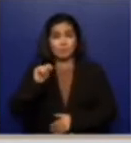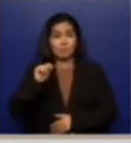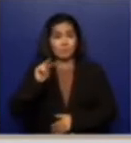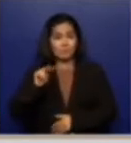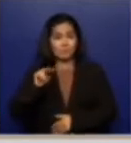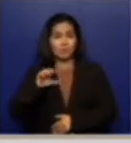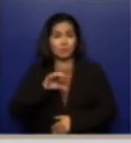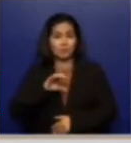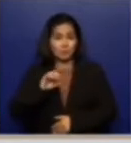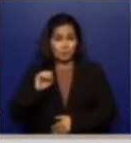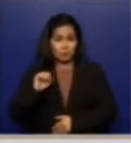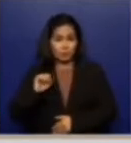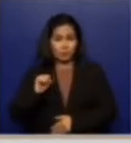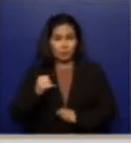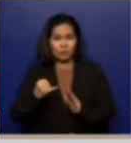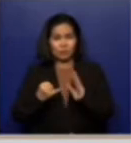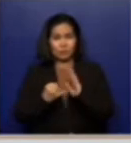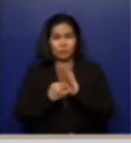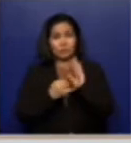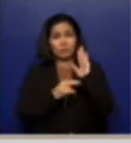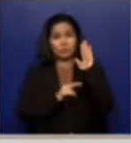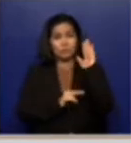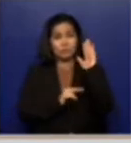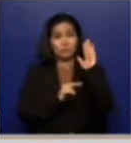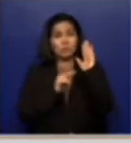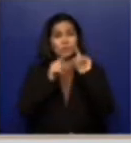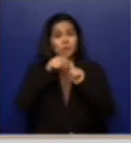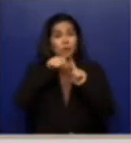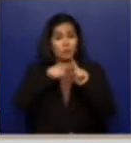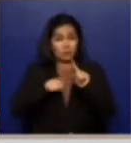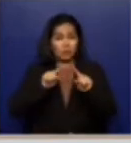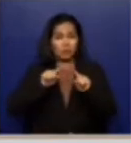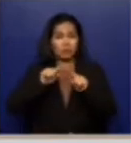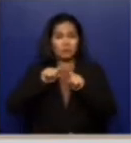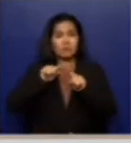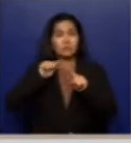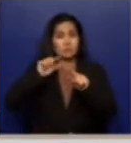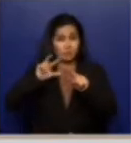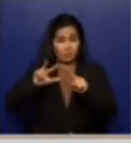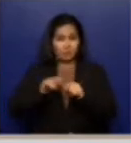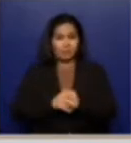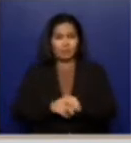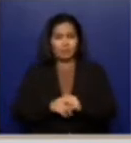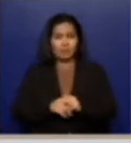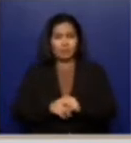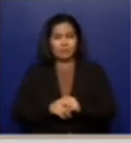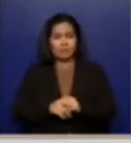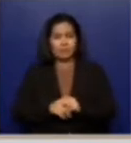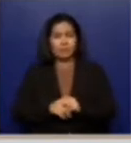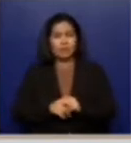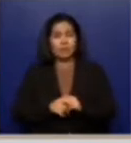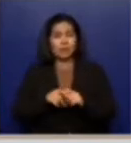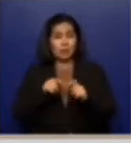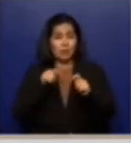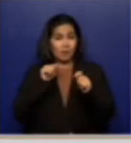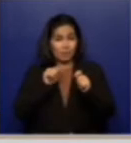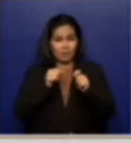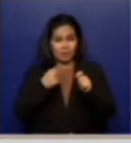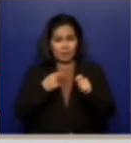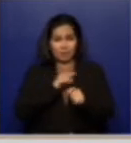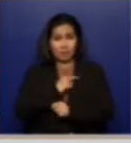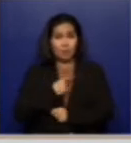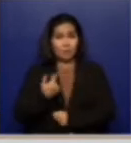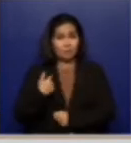แทนราษฎรจังหวัดนครราชสีมาเขตเลือกตั้งที่3เบอร์สีคิ้วสูงเดินขามทะเลสอพักเพื่อไท